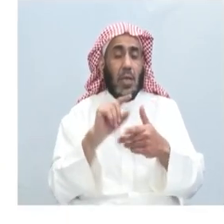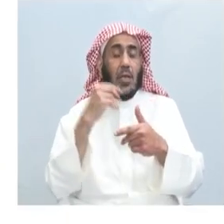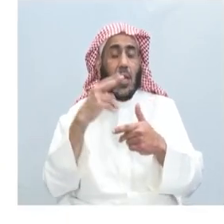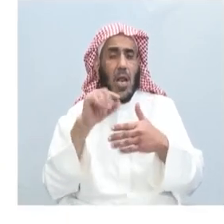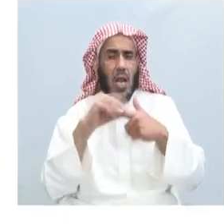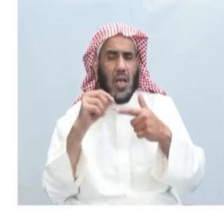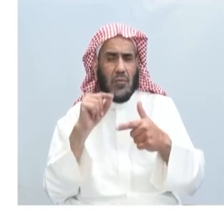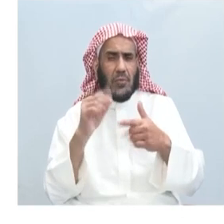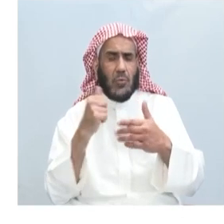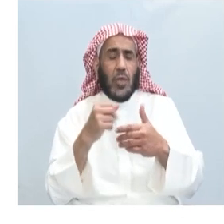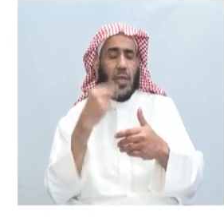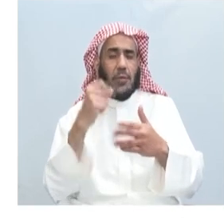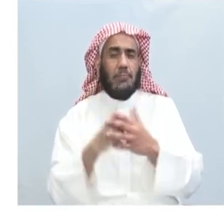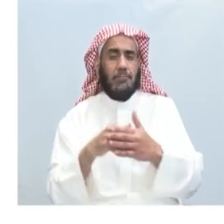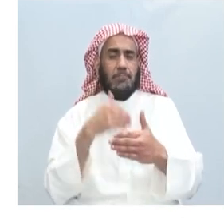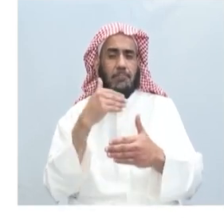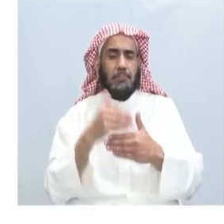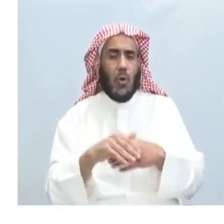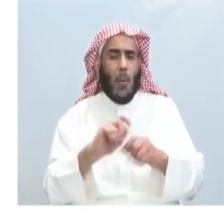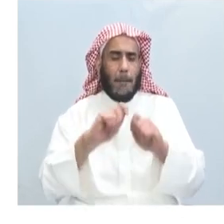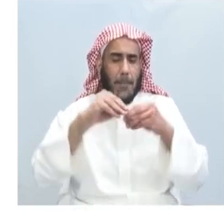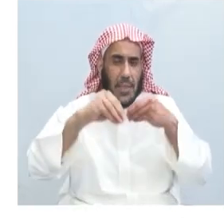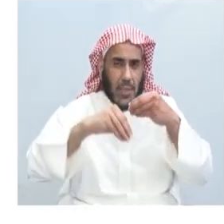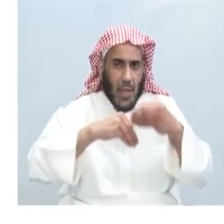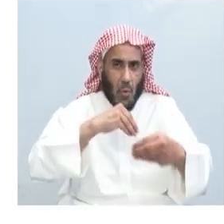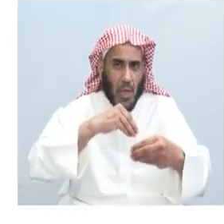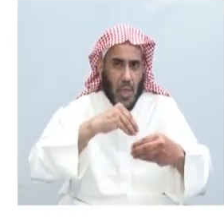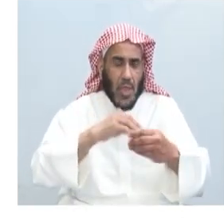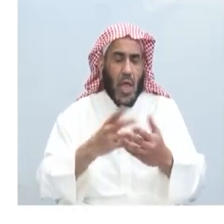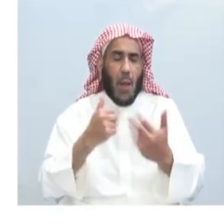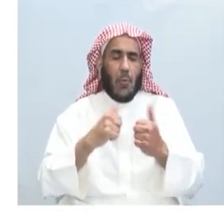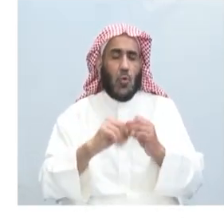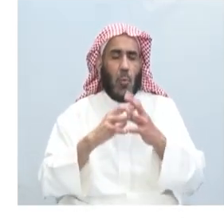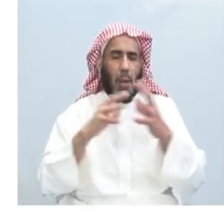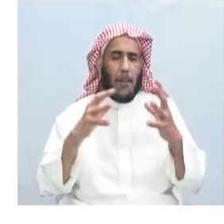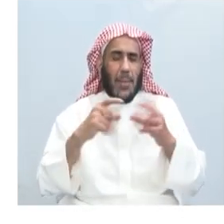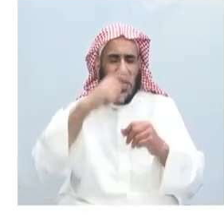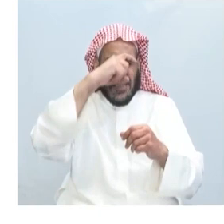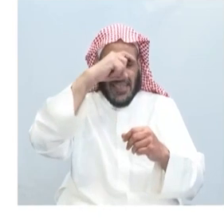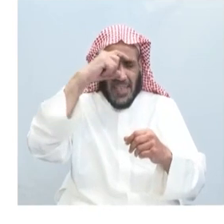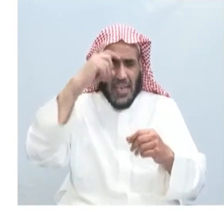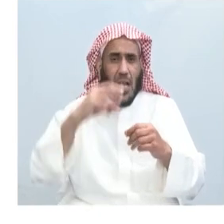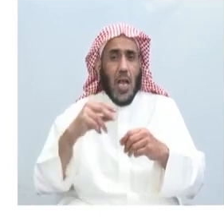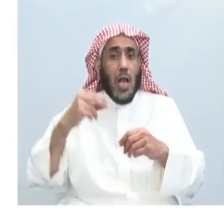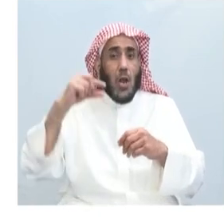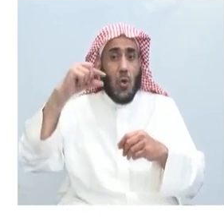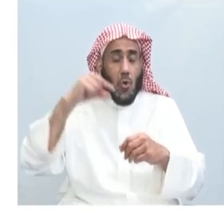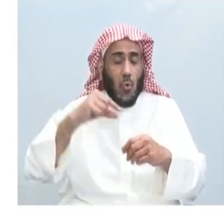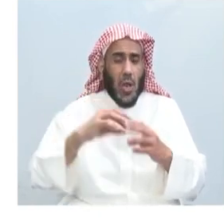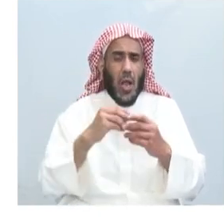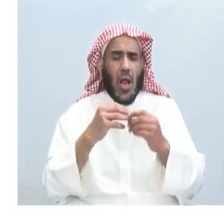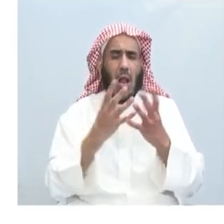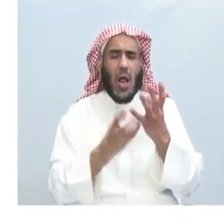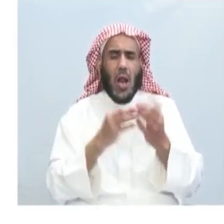الصفر سيعطيني اثنين بعد ذلك اقوم بالتعويض المطلوب كميه الحراره اذا هي الكيو لدي هنا الحراره